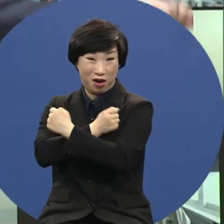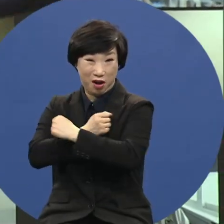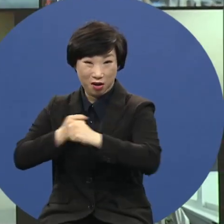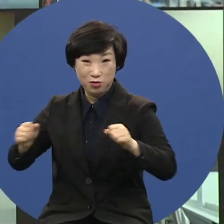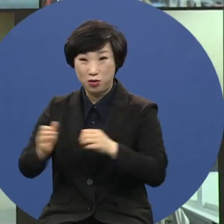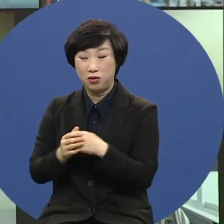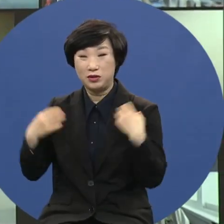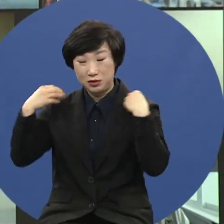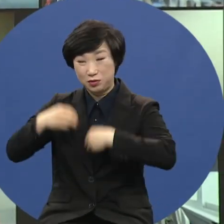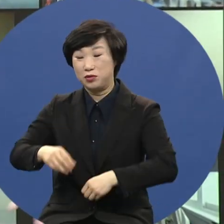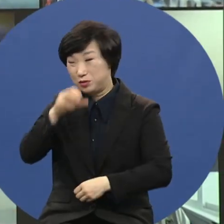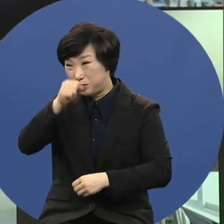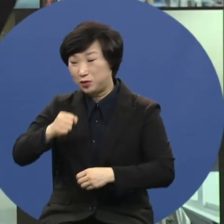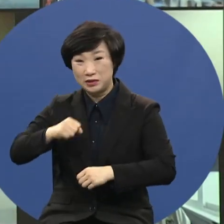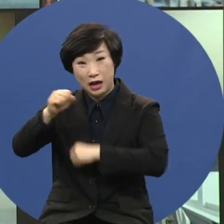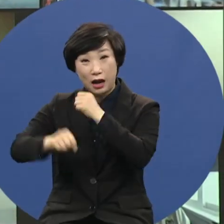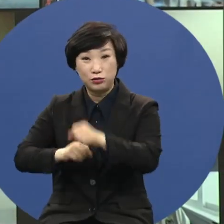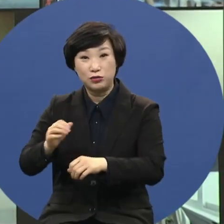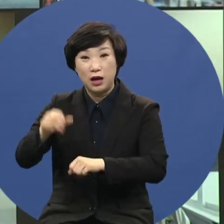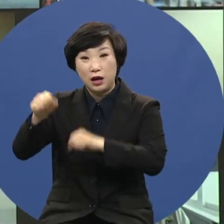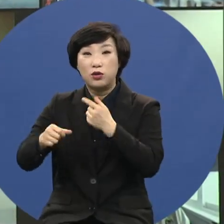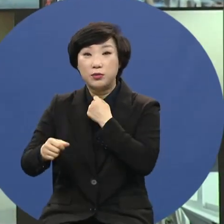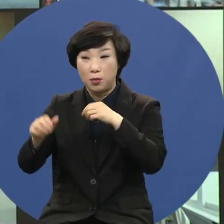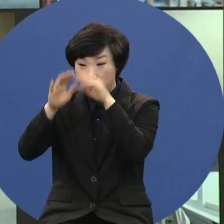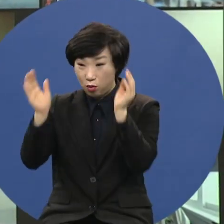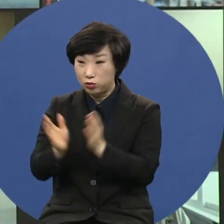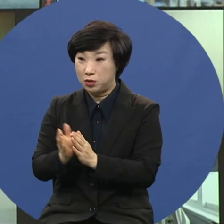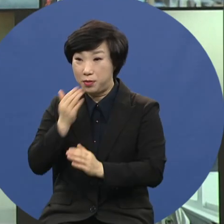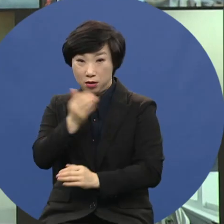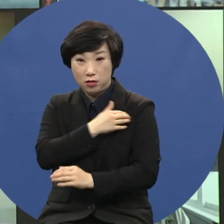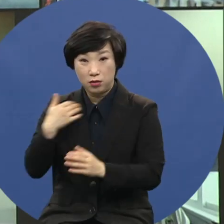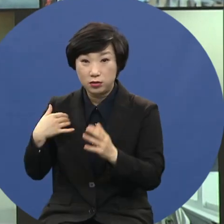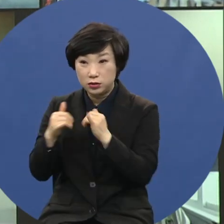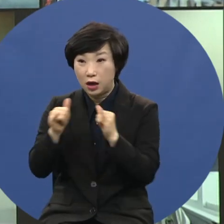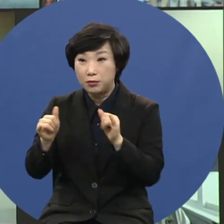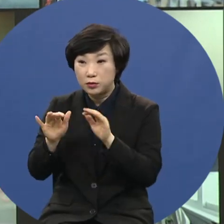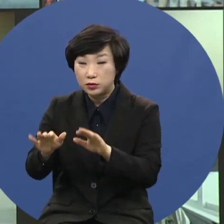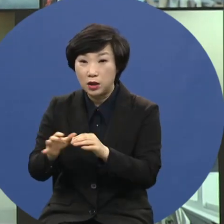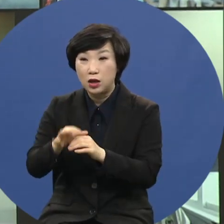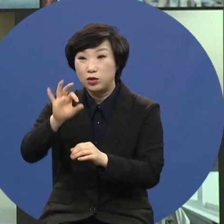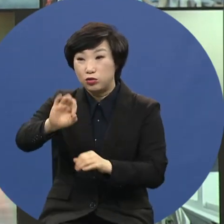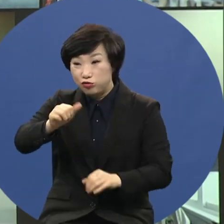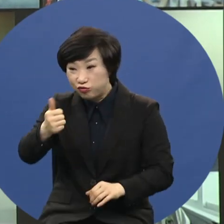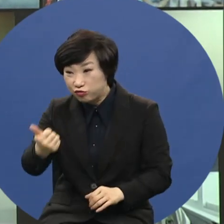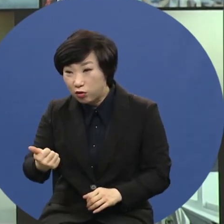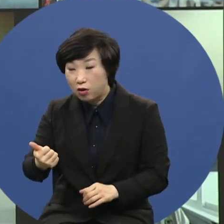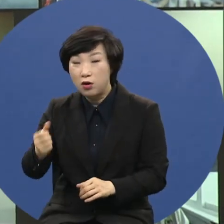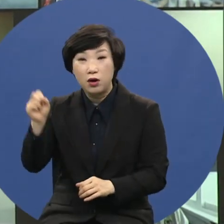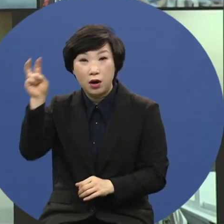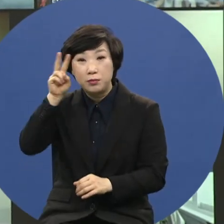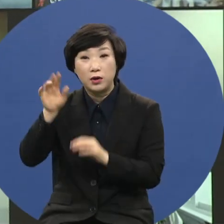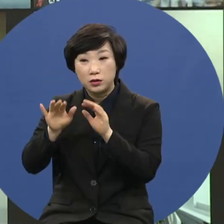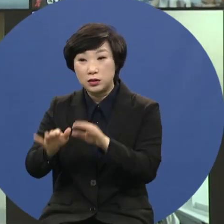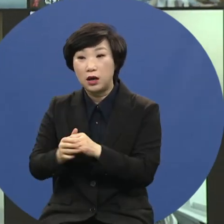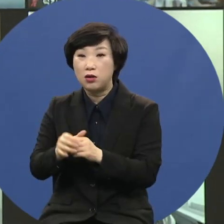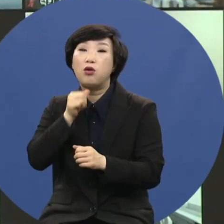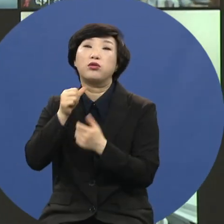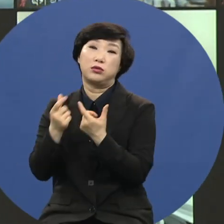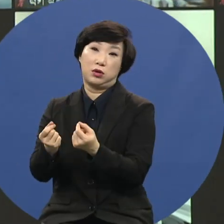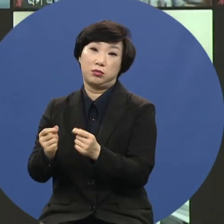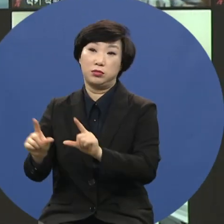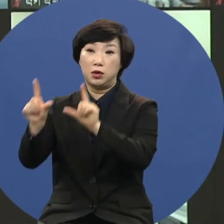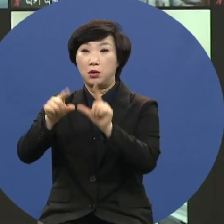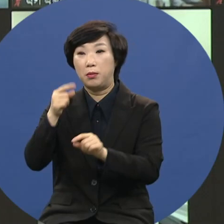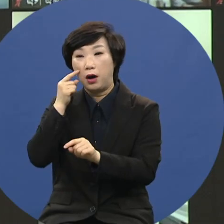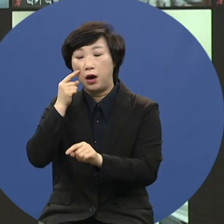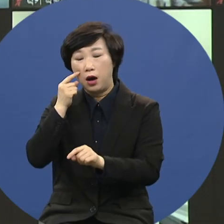입고 싶은 건 입고 하고 싶은 거 다 하던 사람이 당장에 경제난이 생겨서 거지처럼